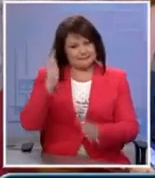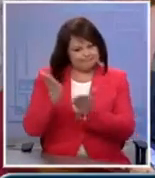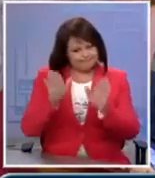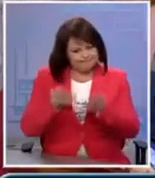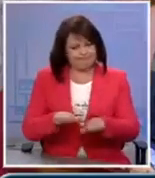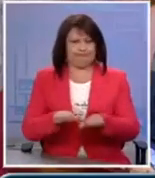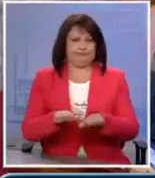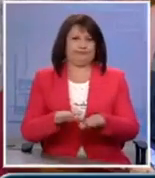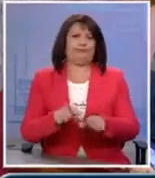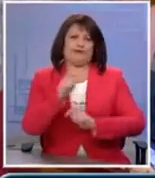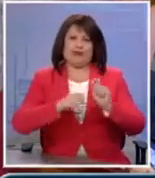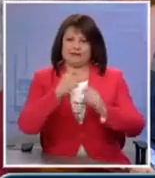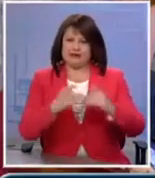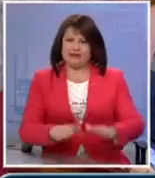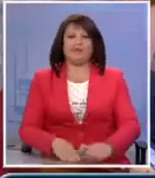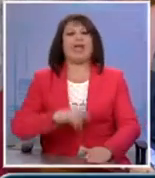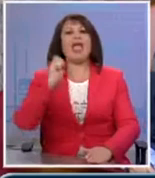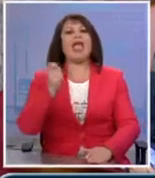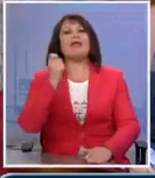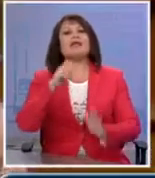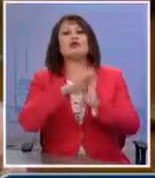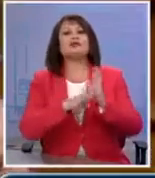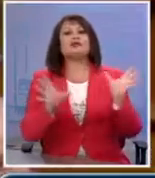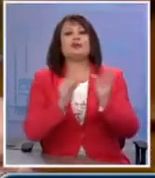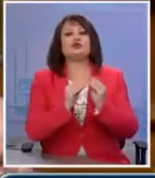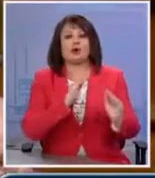Προχωρούμε στην αναβάθμιση του Εθνικού Συστήματος Ασύλου